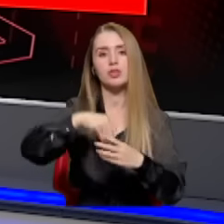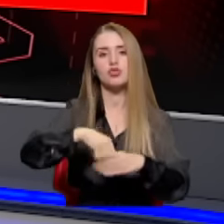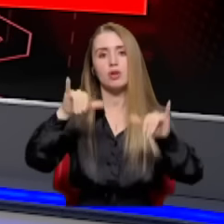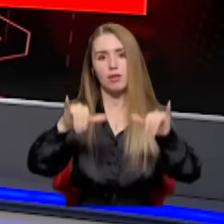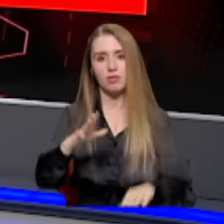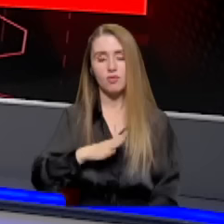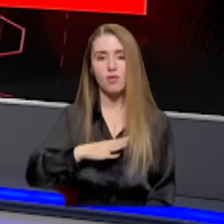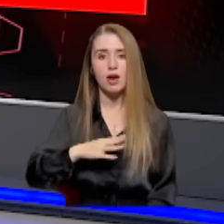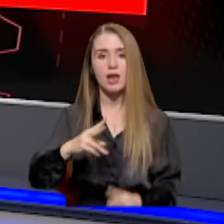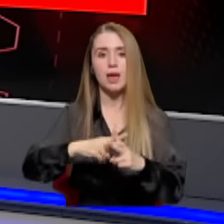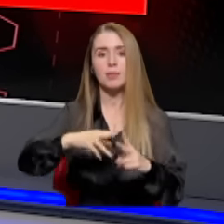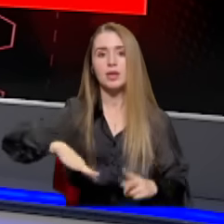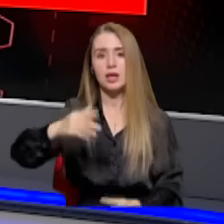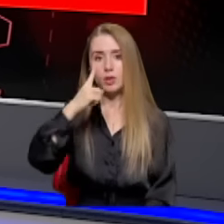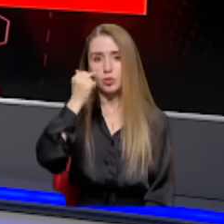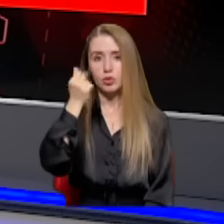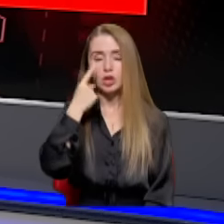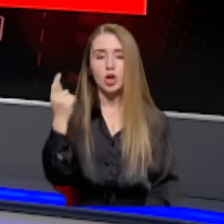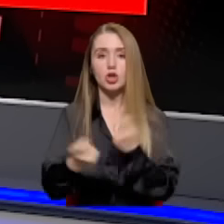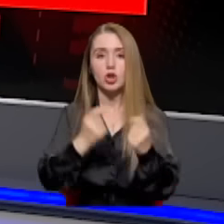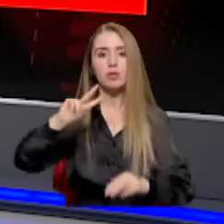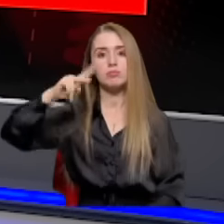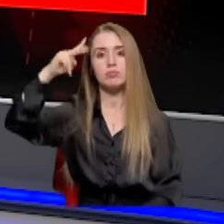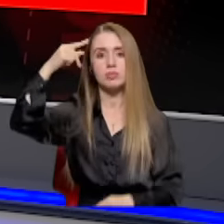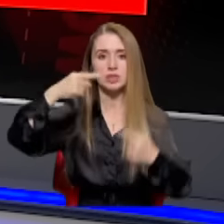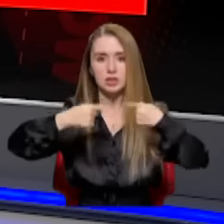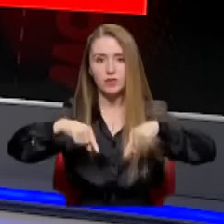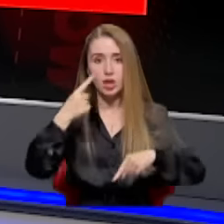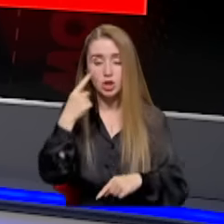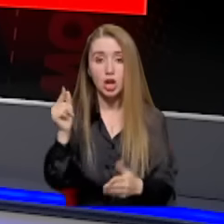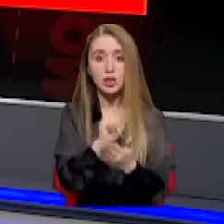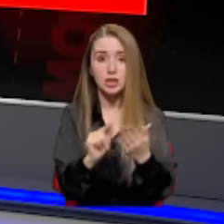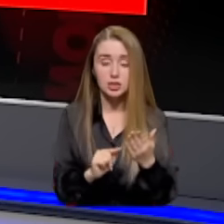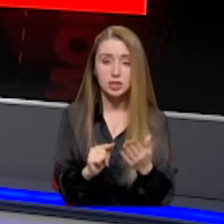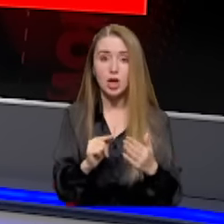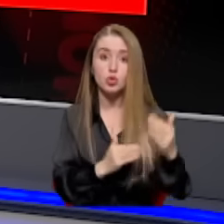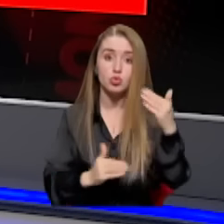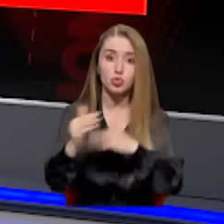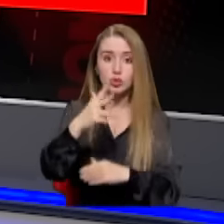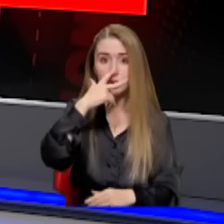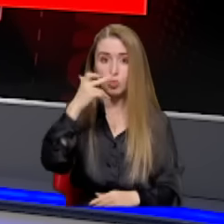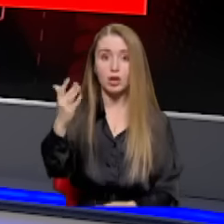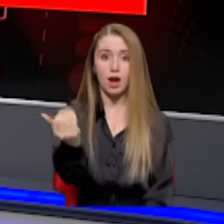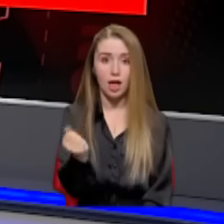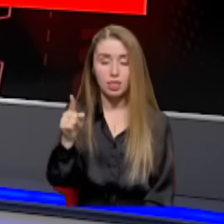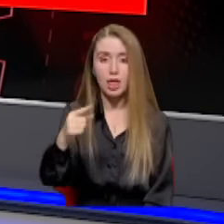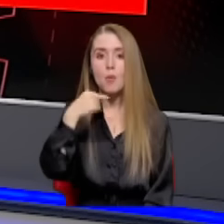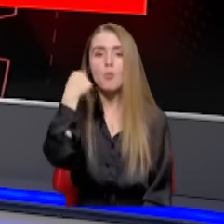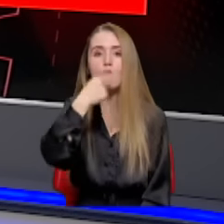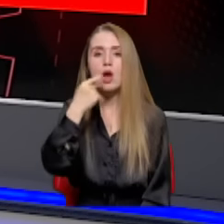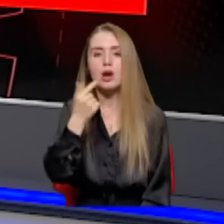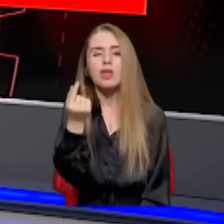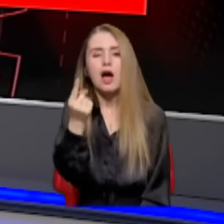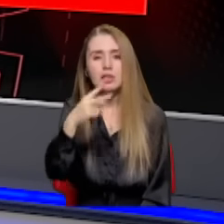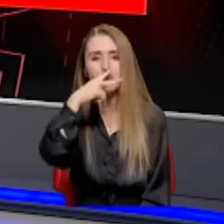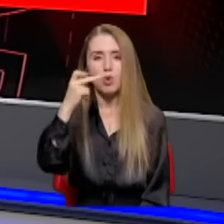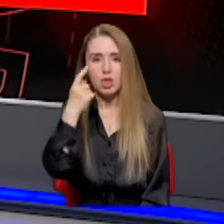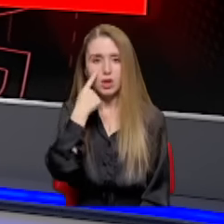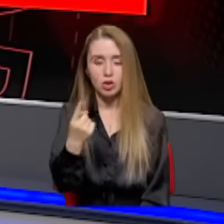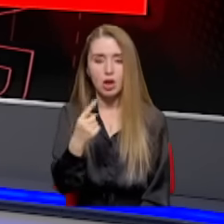geldi. Emniyet Genel Müdürlüğü'nün görevde yükselme sınavında yazılıdan yüksek puan alan personelin mülakatta düşük